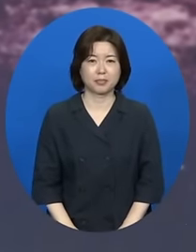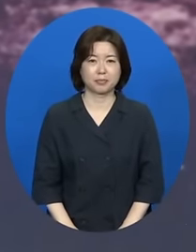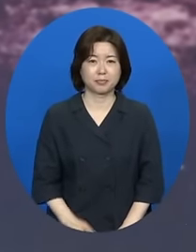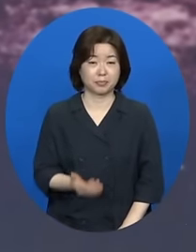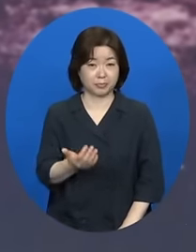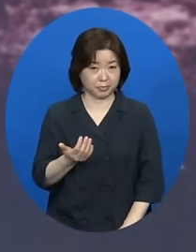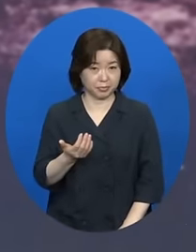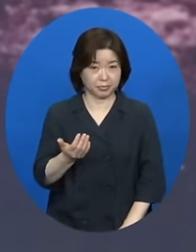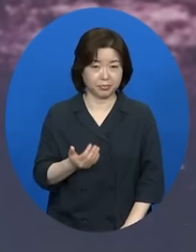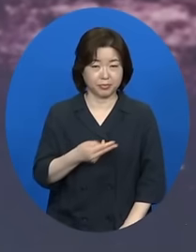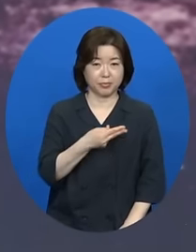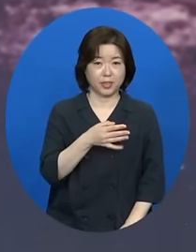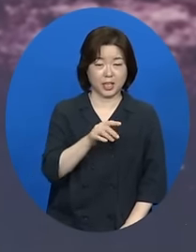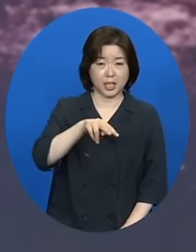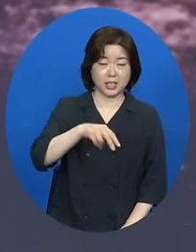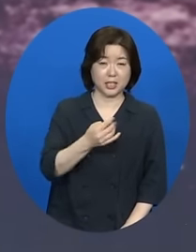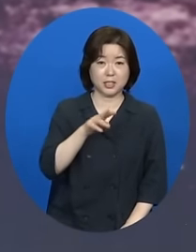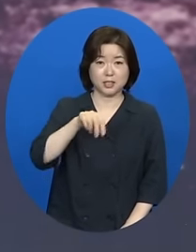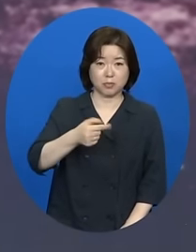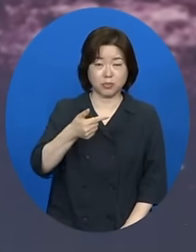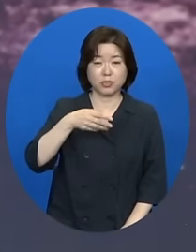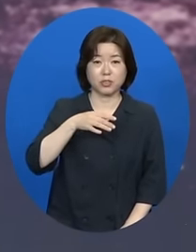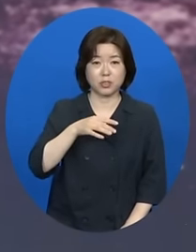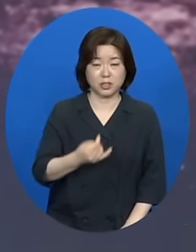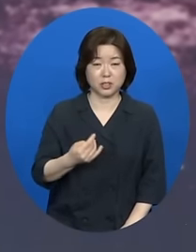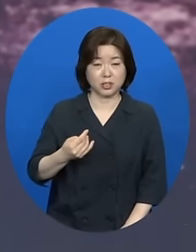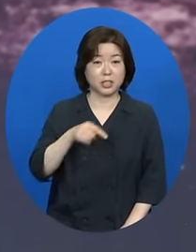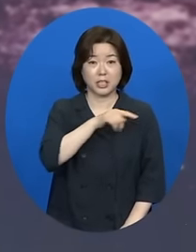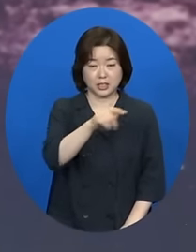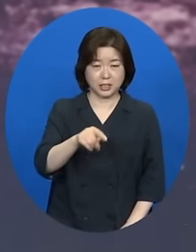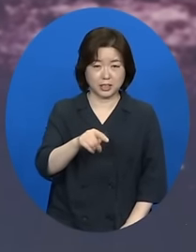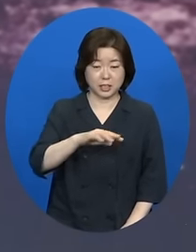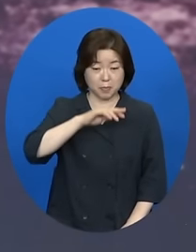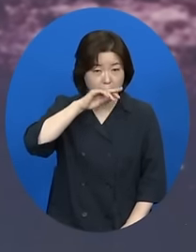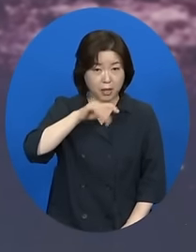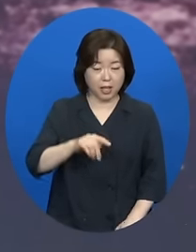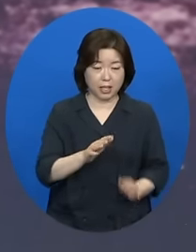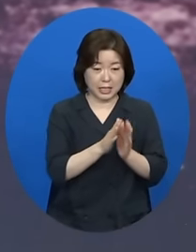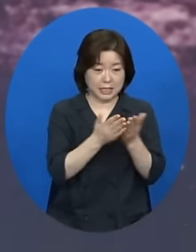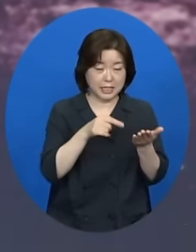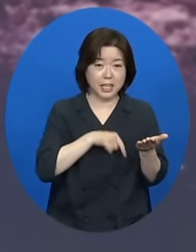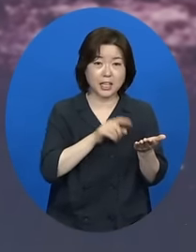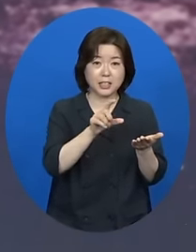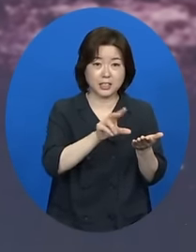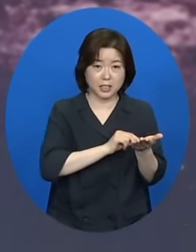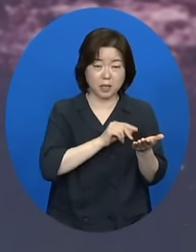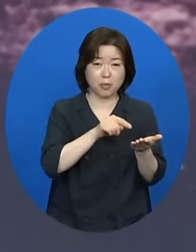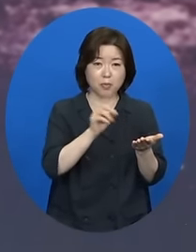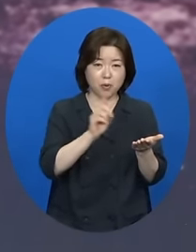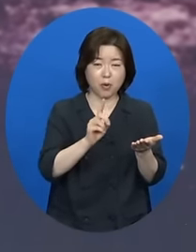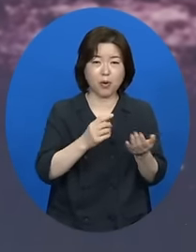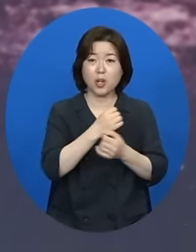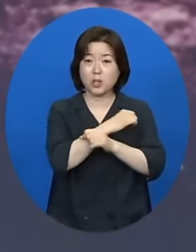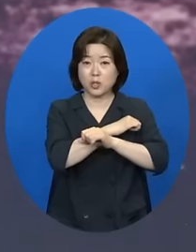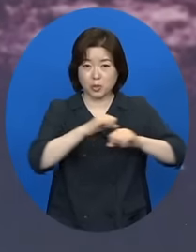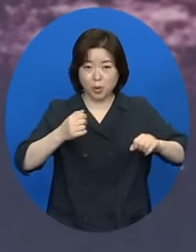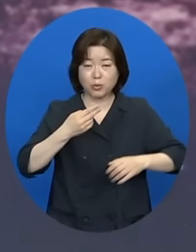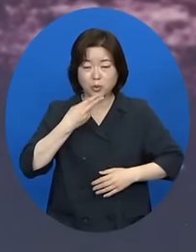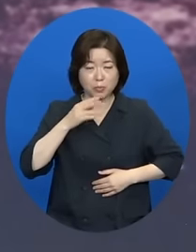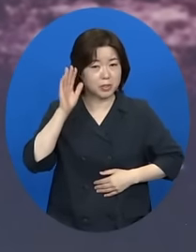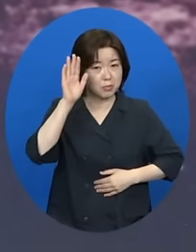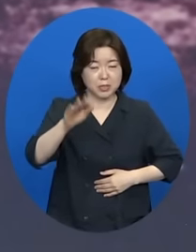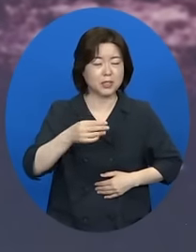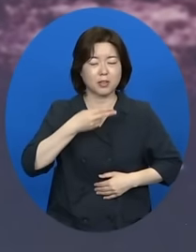아까 데스몬드 투투 주교의 책 제목 뭐라고요? 용서 없이 미래는